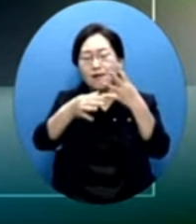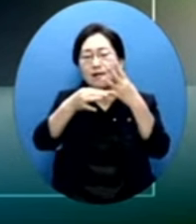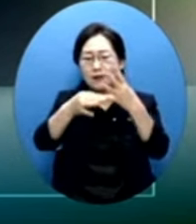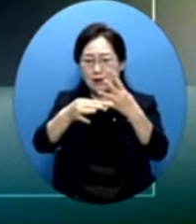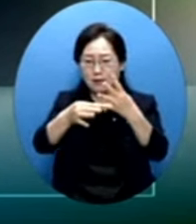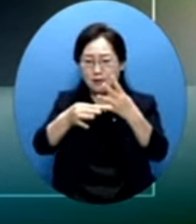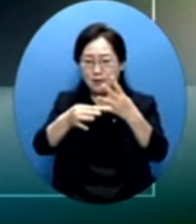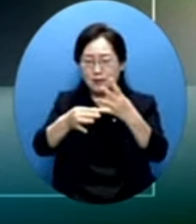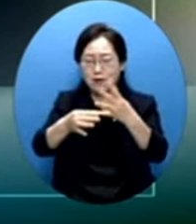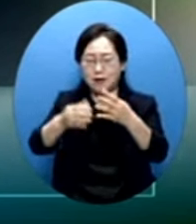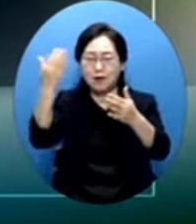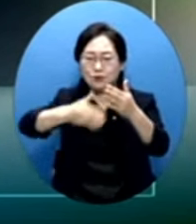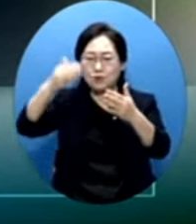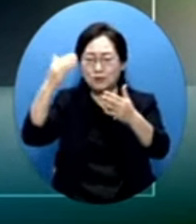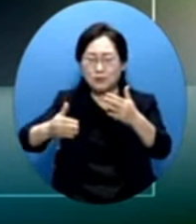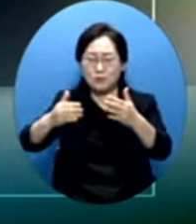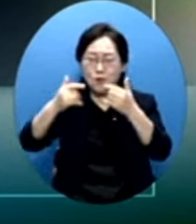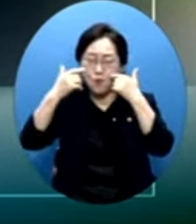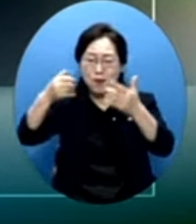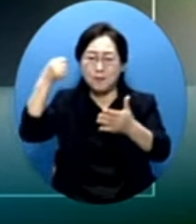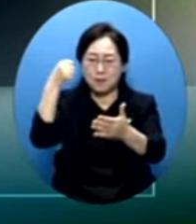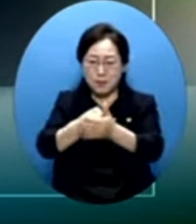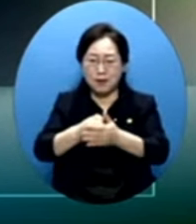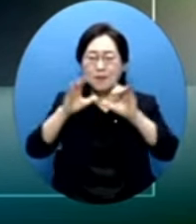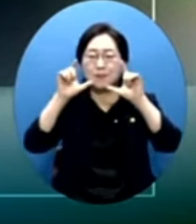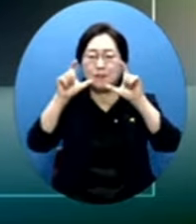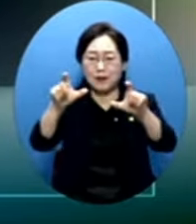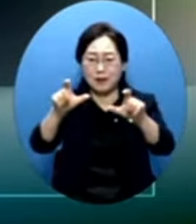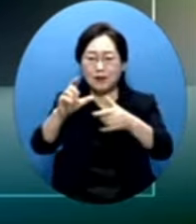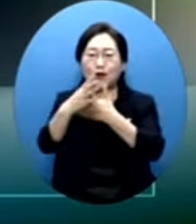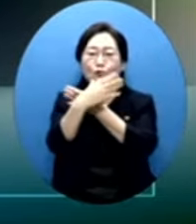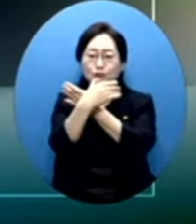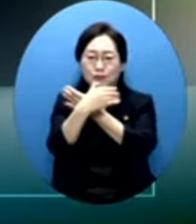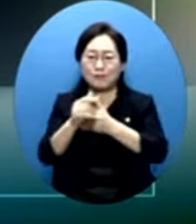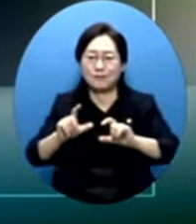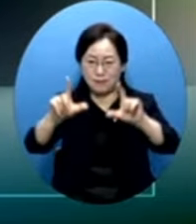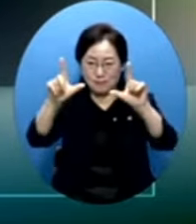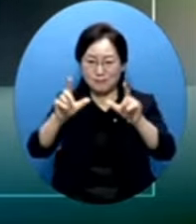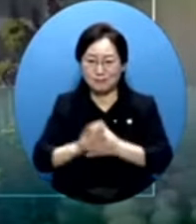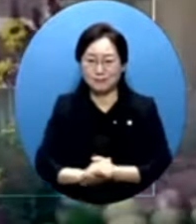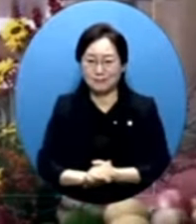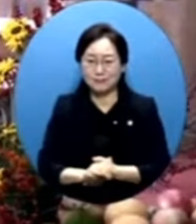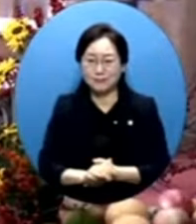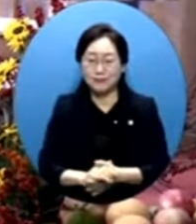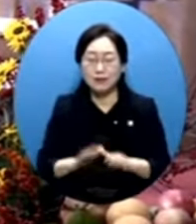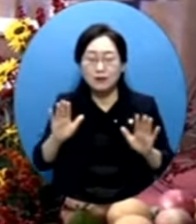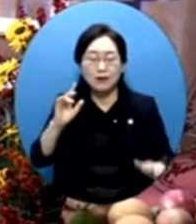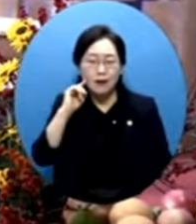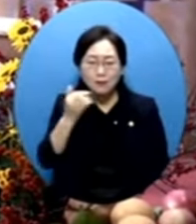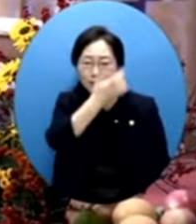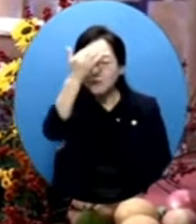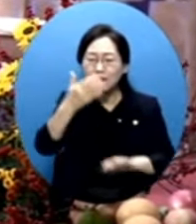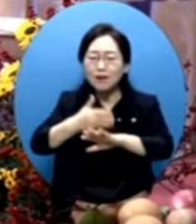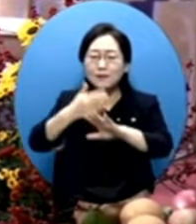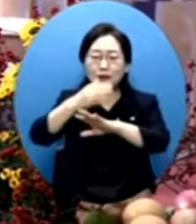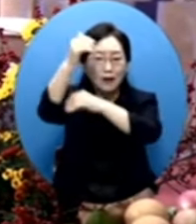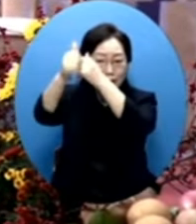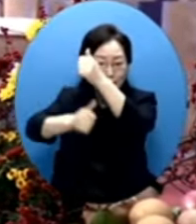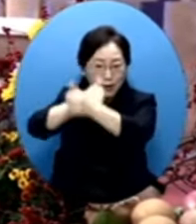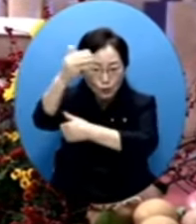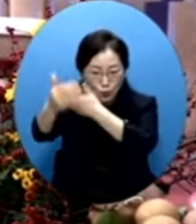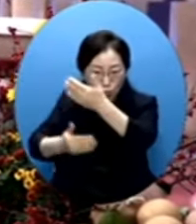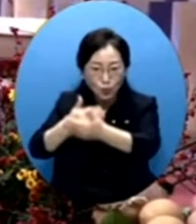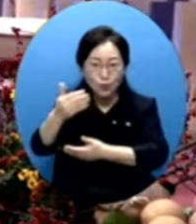국경일로 저희들이 지키고 있는 것입니다이 아름다운 감사의 전통이 미국에서